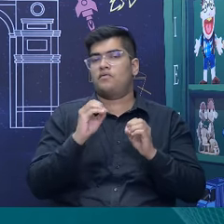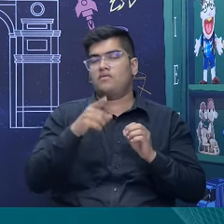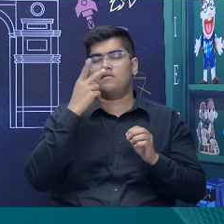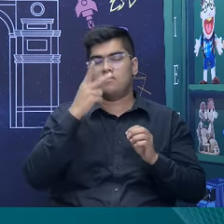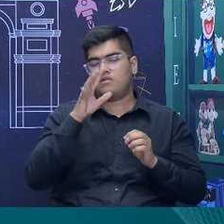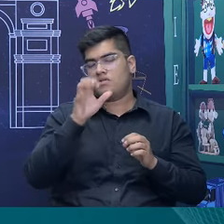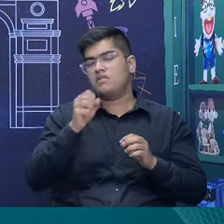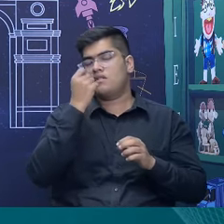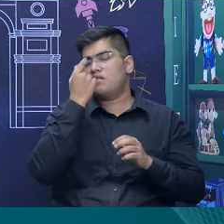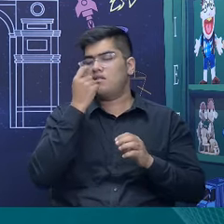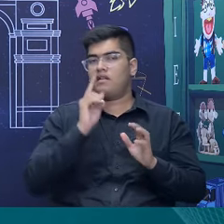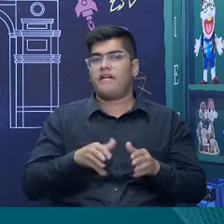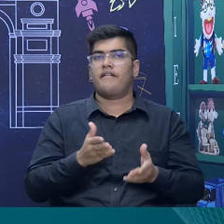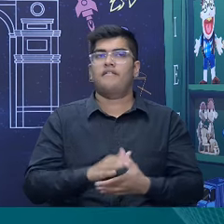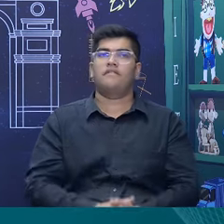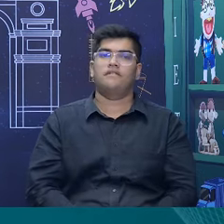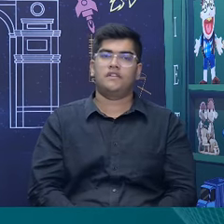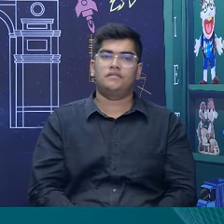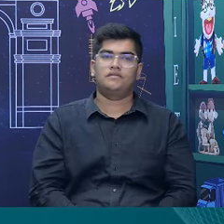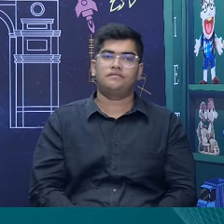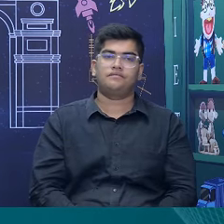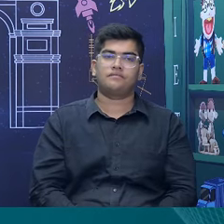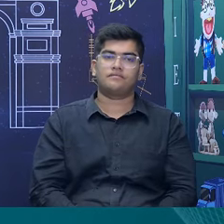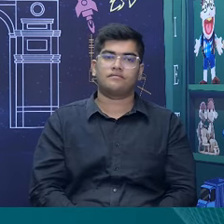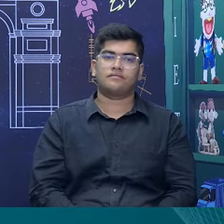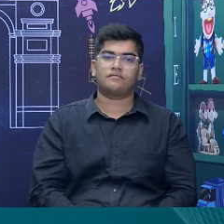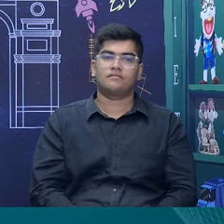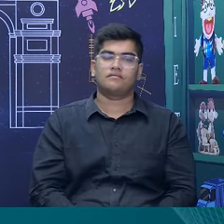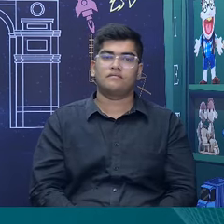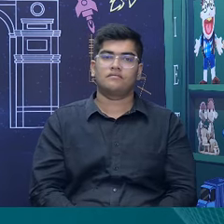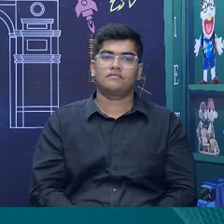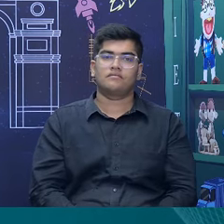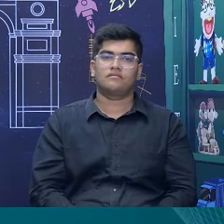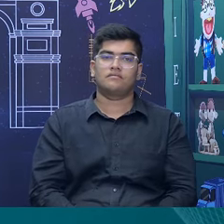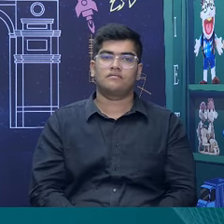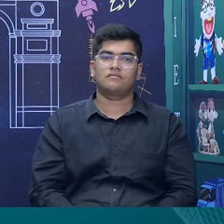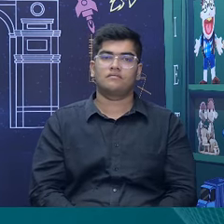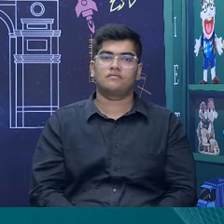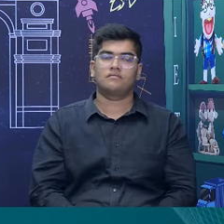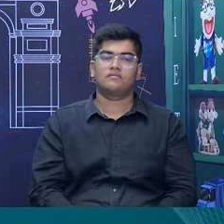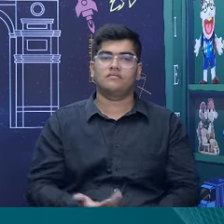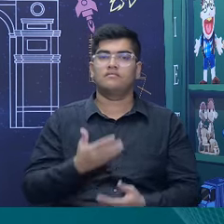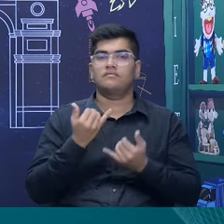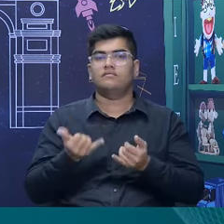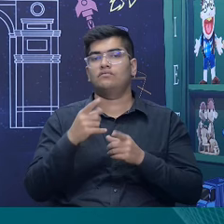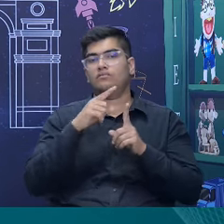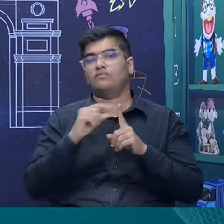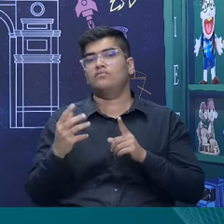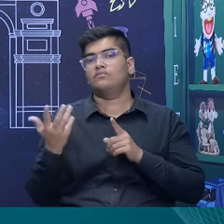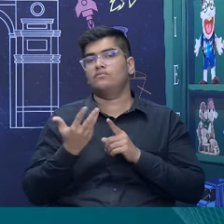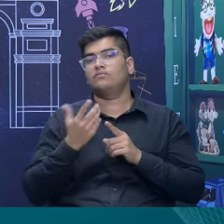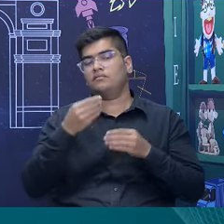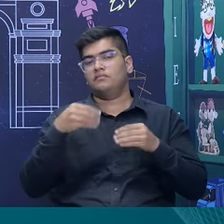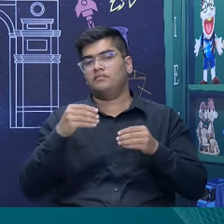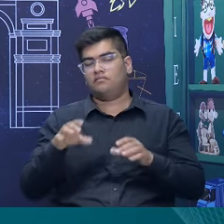टेप से मैंने करा नहीं था बट यह जुड़ा हुआ ही रहने दीजिएगा तो आप क्या करेंगे इसको